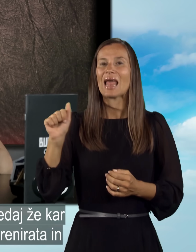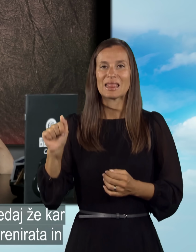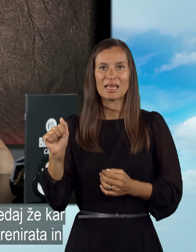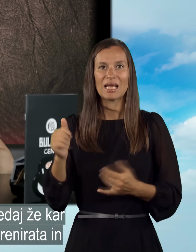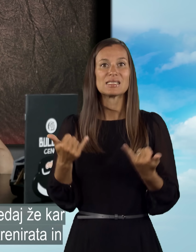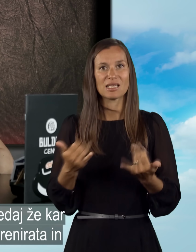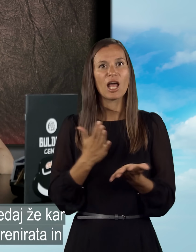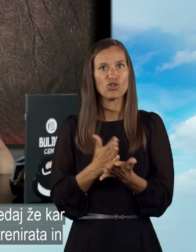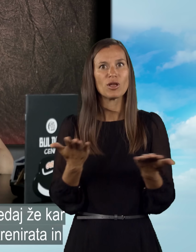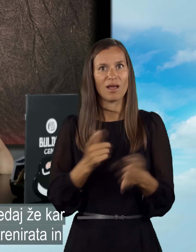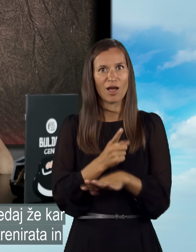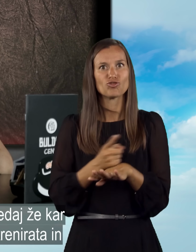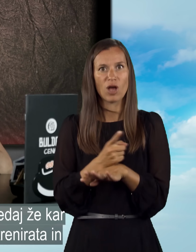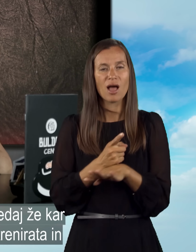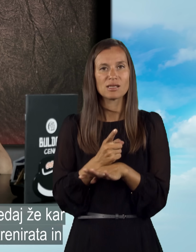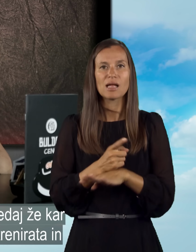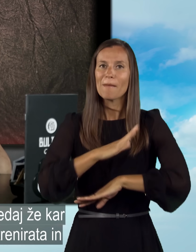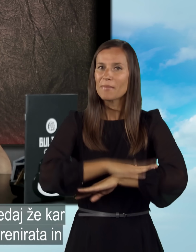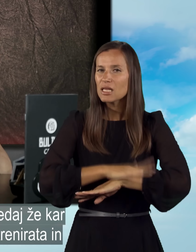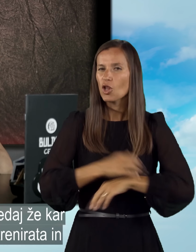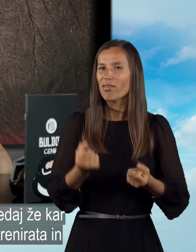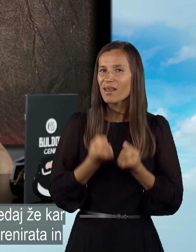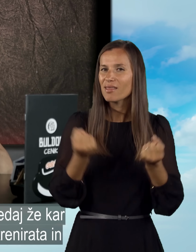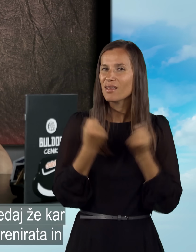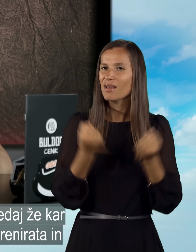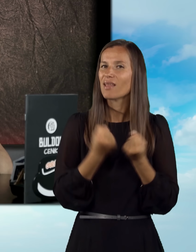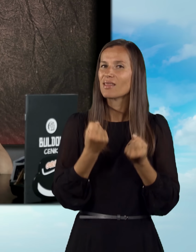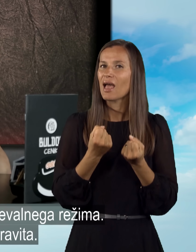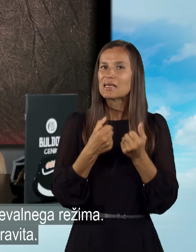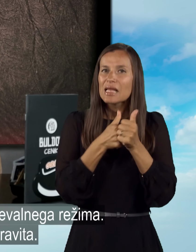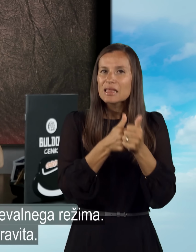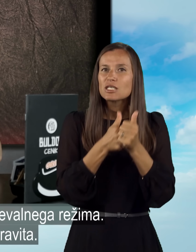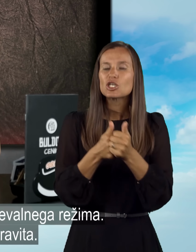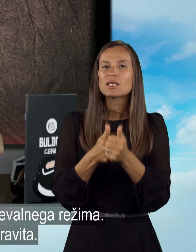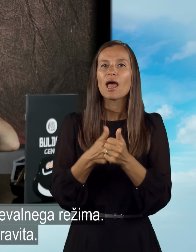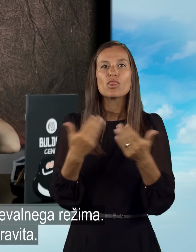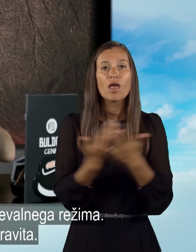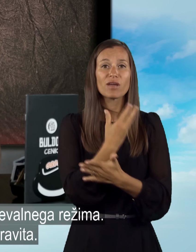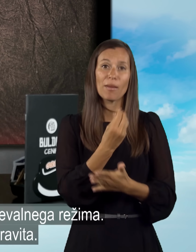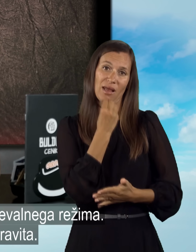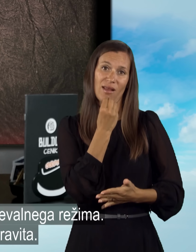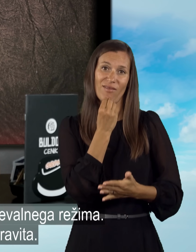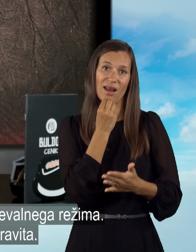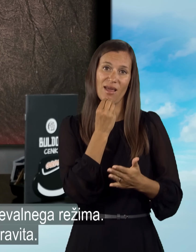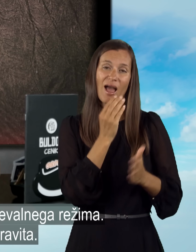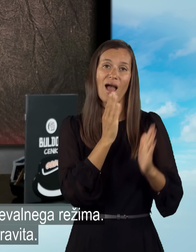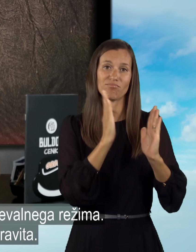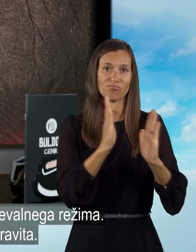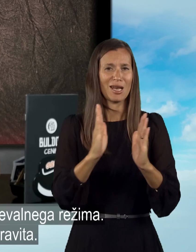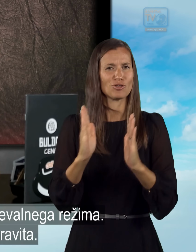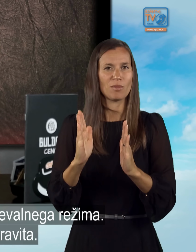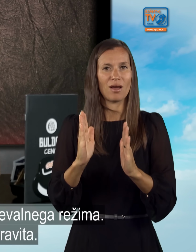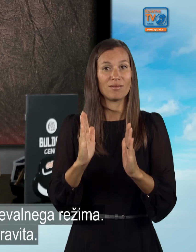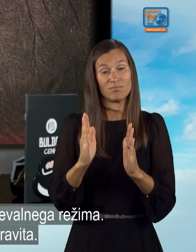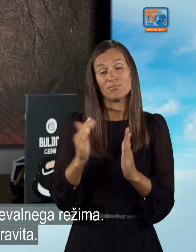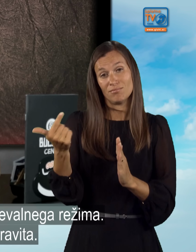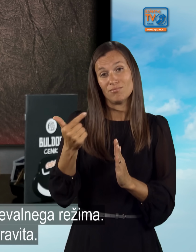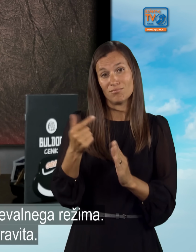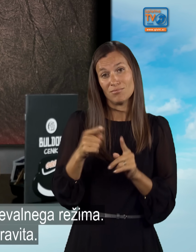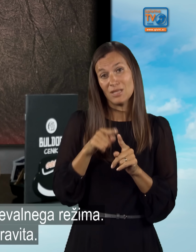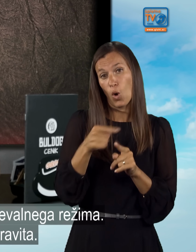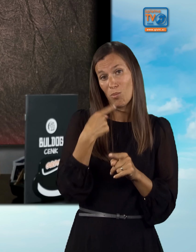Valerija in Andrej zdaj že kar nekaj časa pridno trenirata in se držita novega prehranjevalnega režima. No,